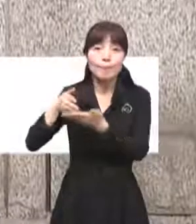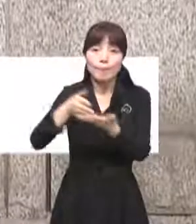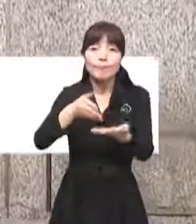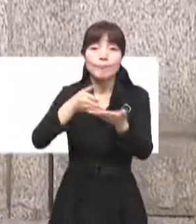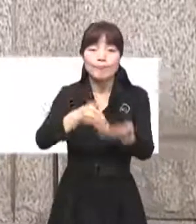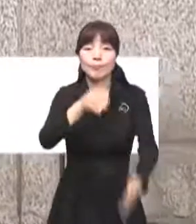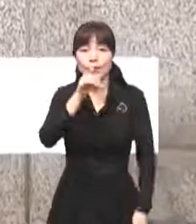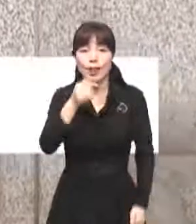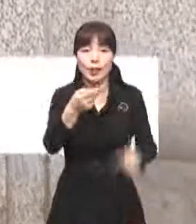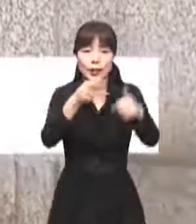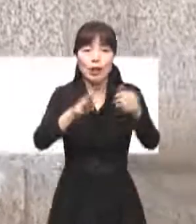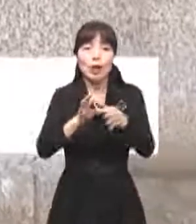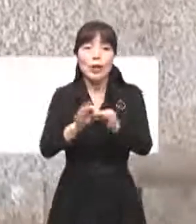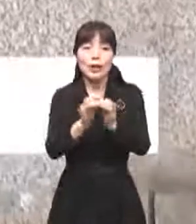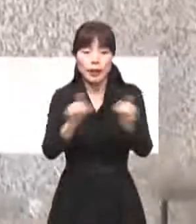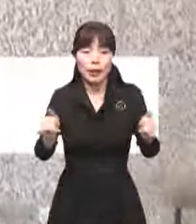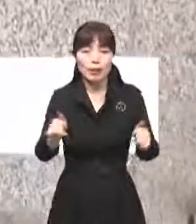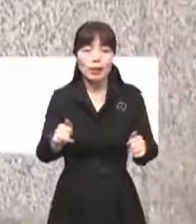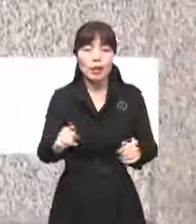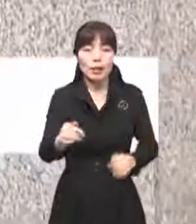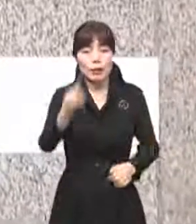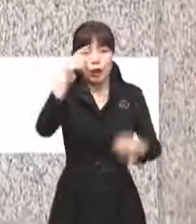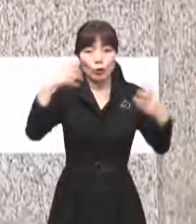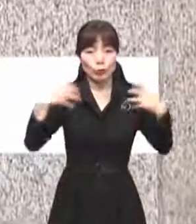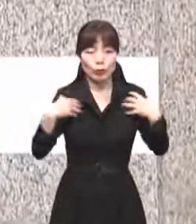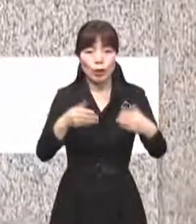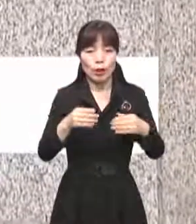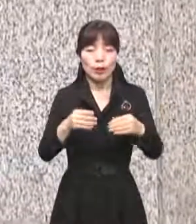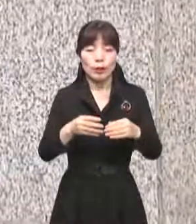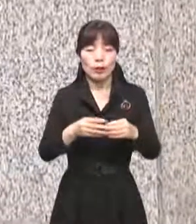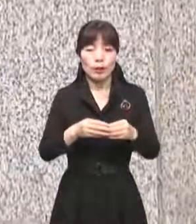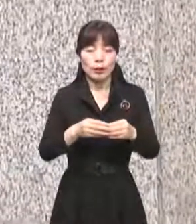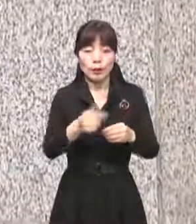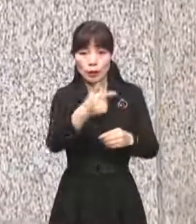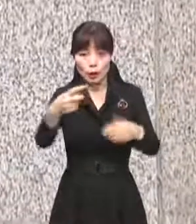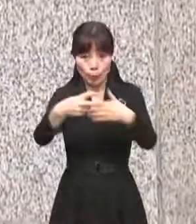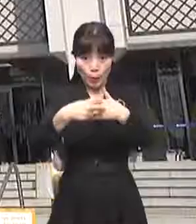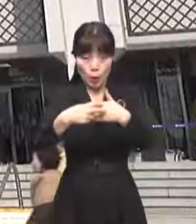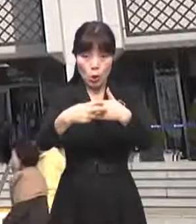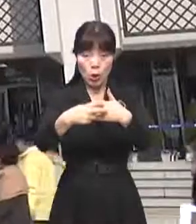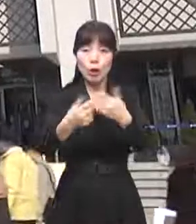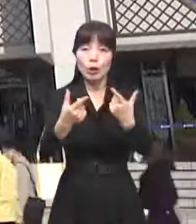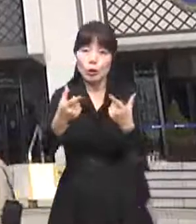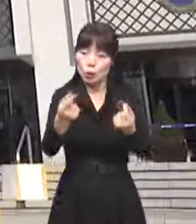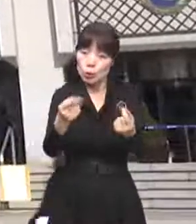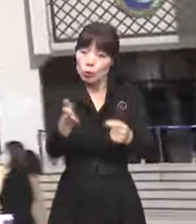인천시 관계자는 정부가 종합병원급 이상 의료기관을 대상으로 공모하겠다고 밝힌